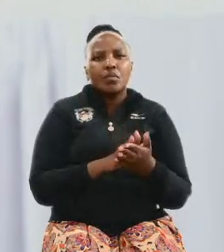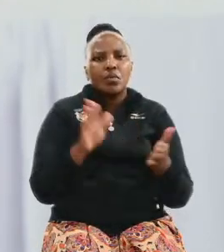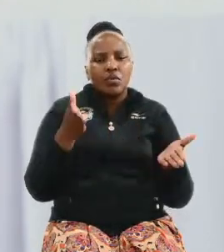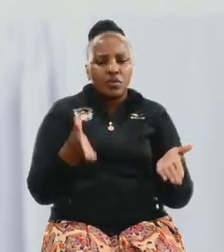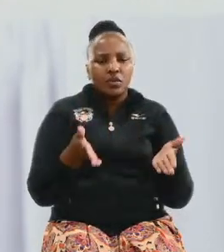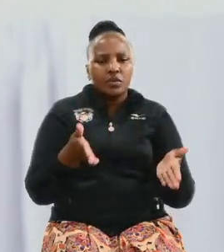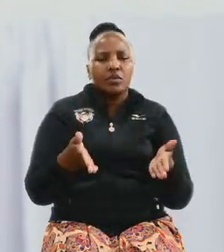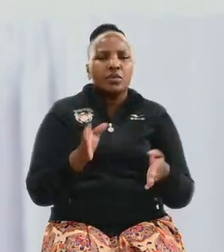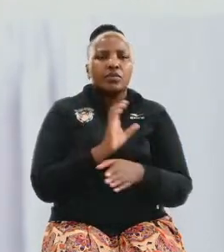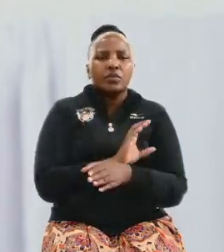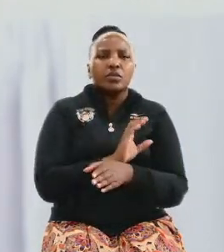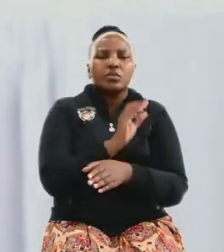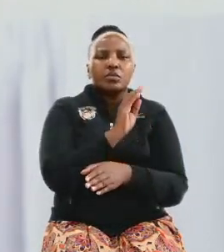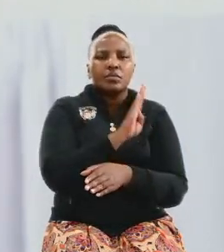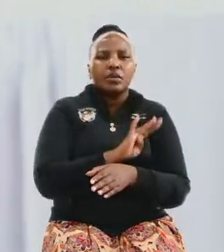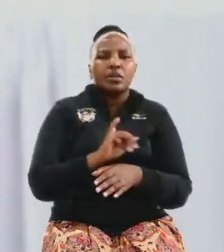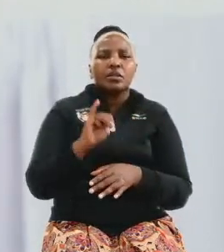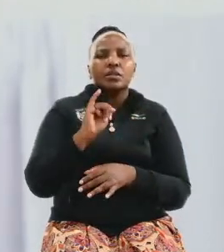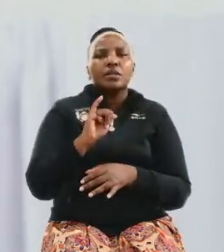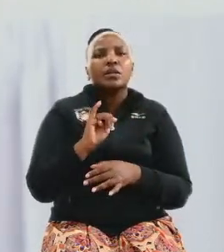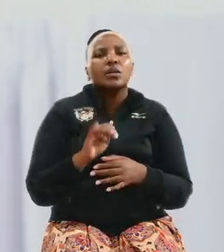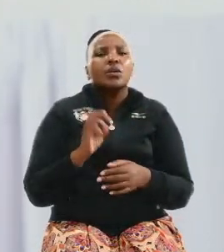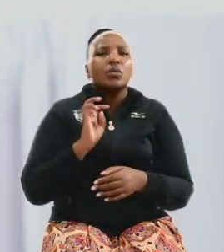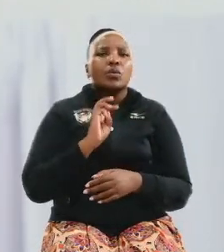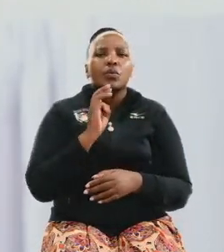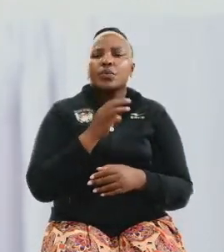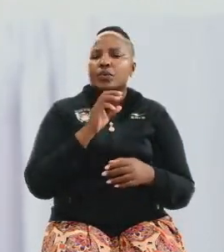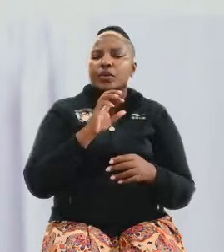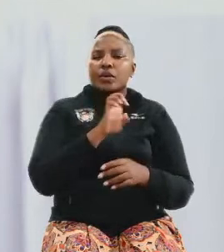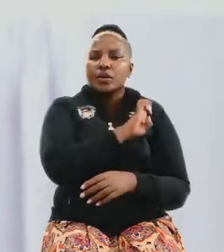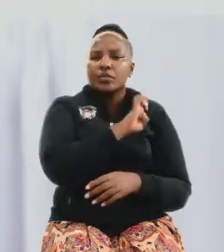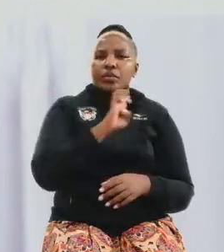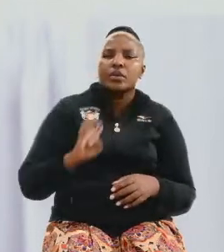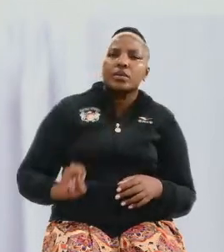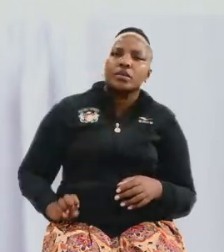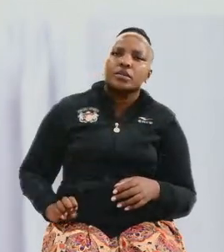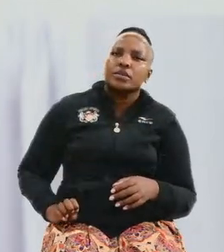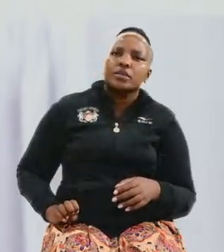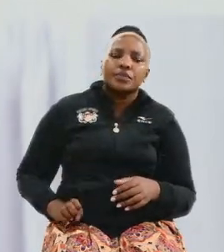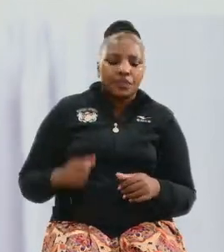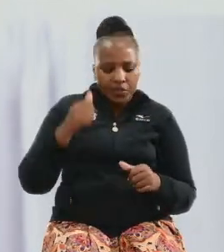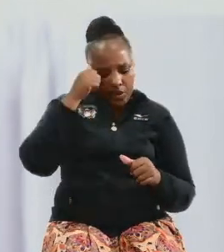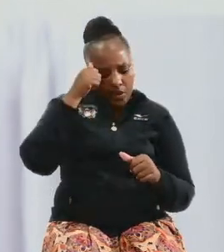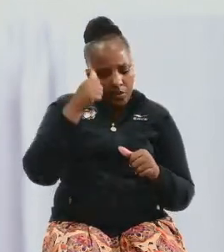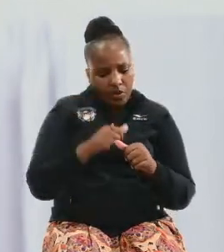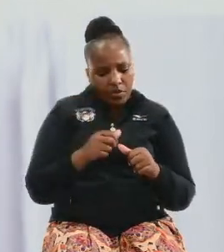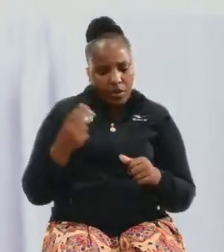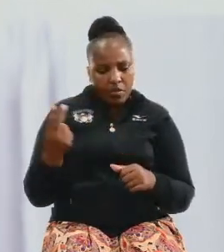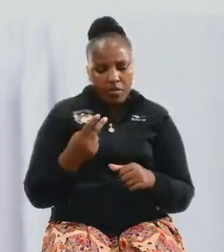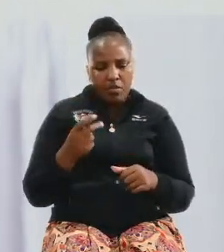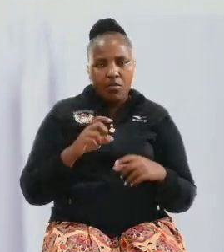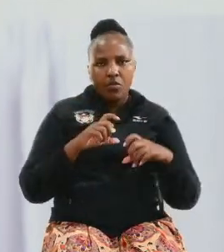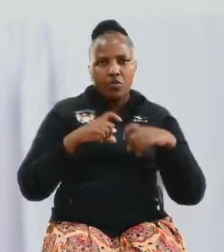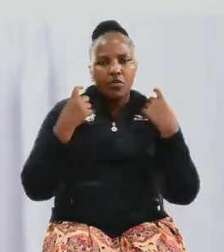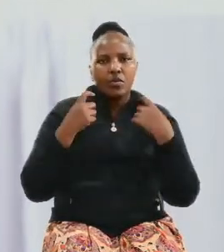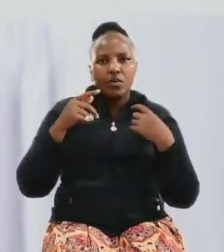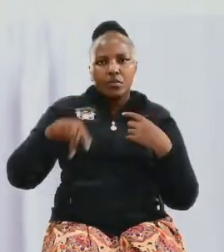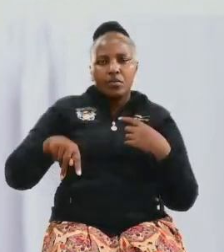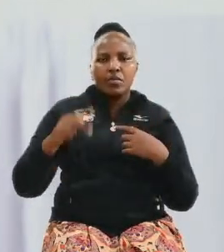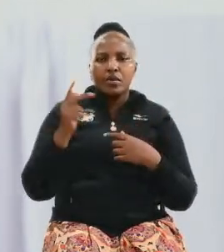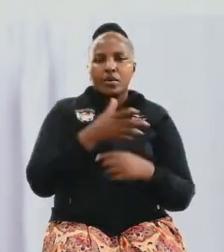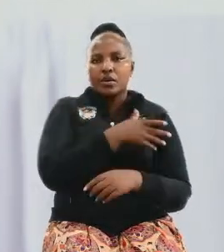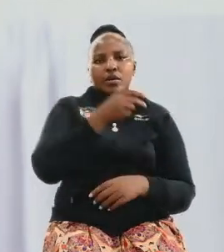bahati Bwana, pahali tumefika Bwana, tunasema wewe ni Ebeneza. Twakumbuka Bwana wachungaji wetu Bwana, PK